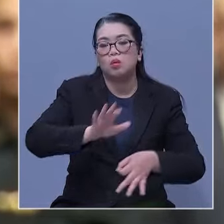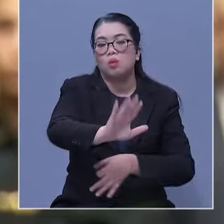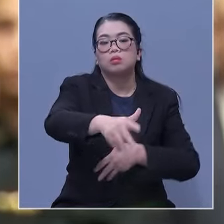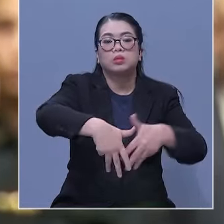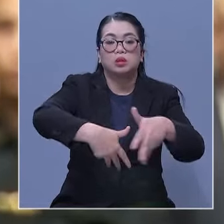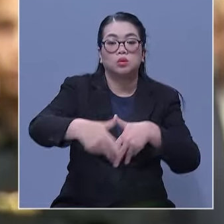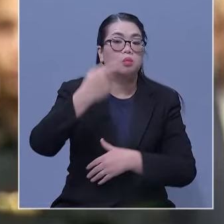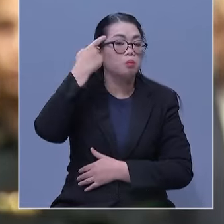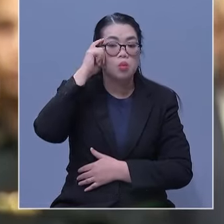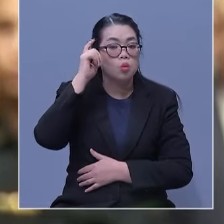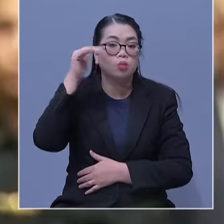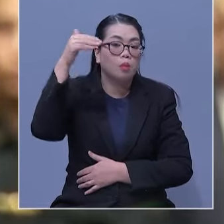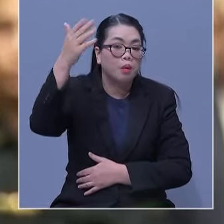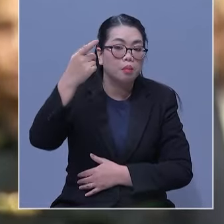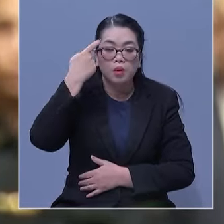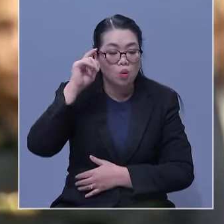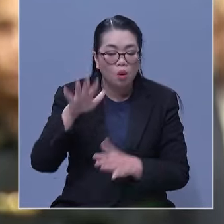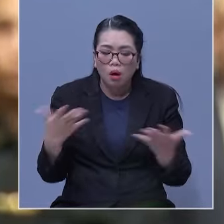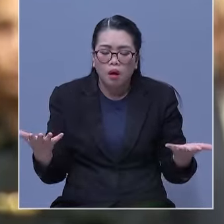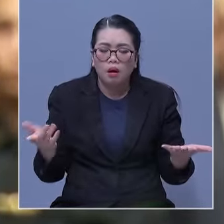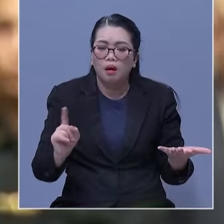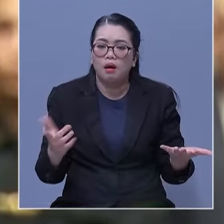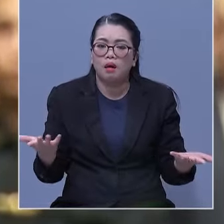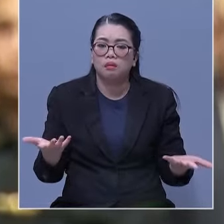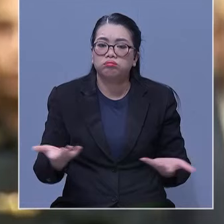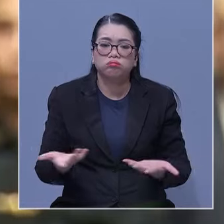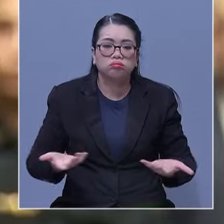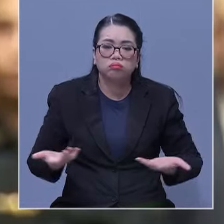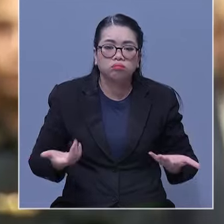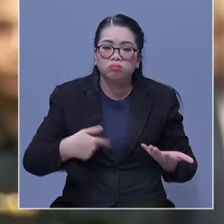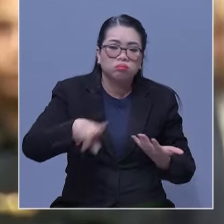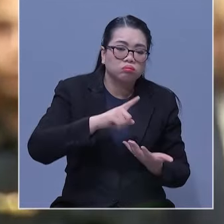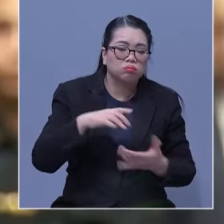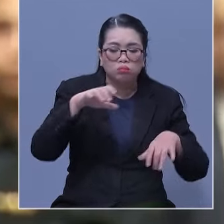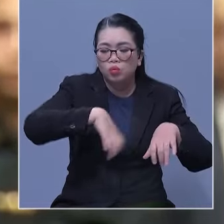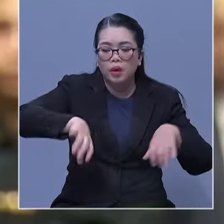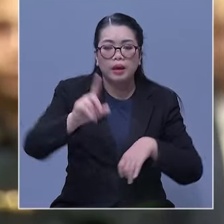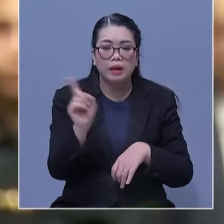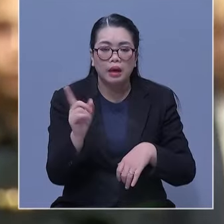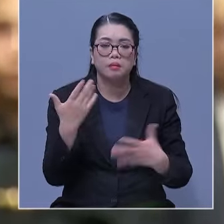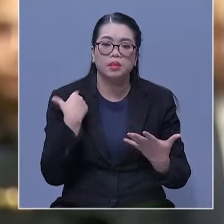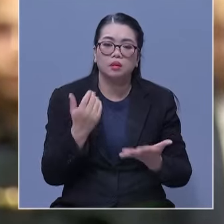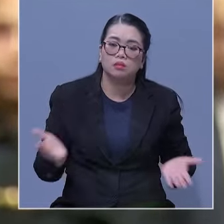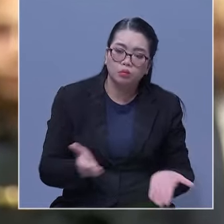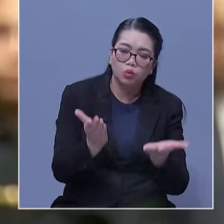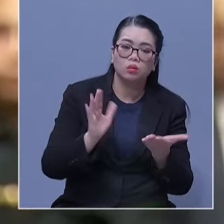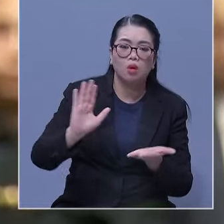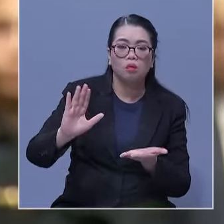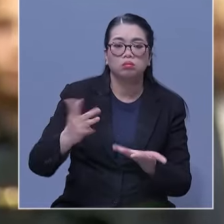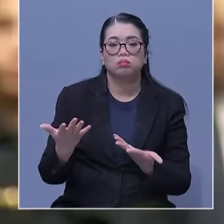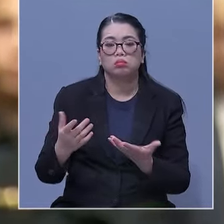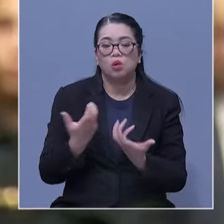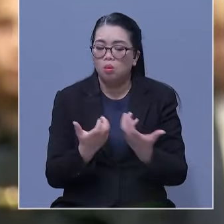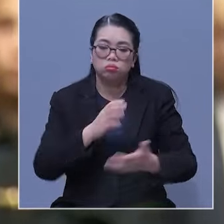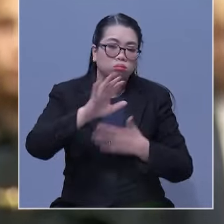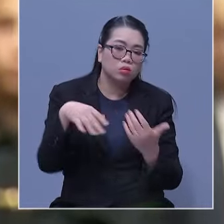they know what happened here, and everybody knows what happened here. You have a Soros-backed DA, and the whole